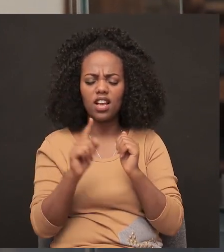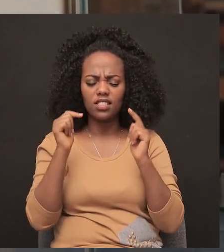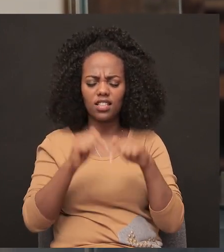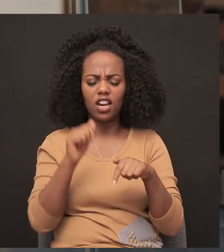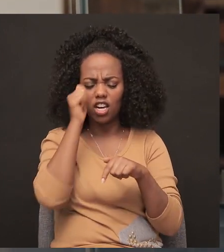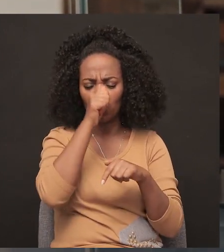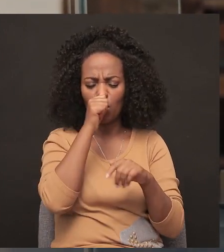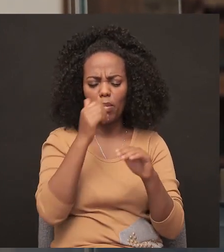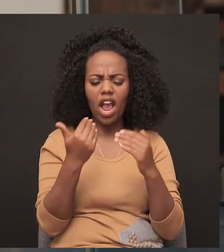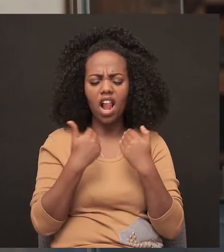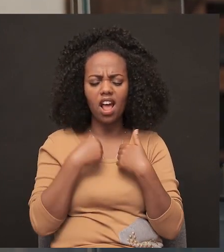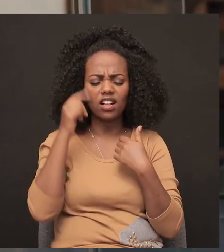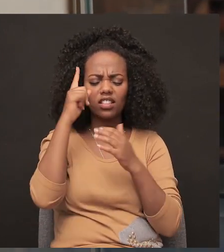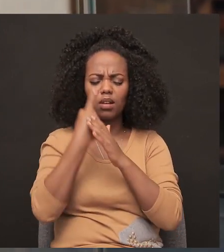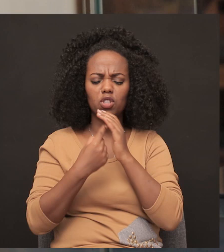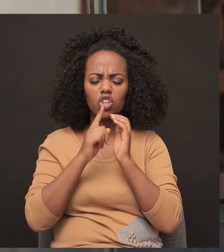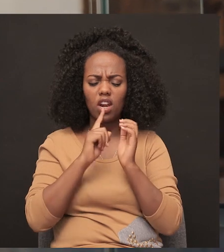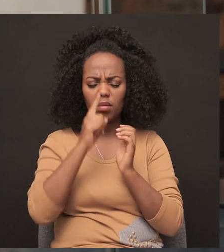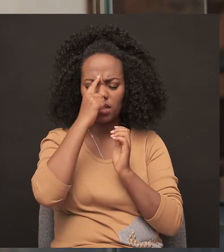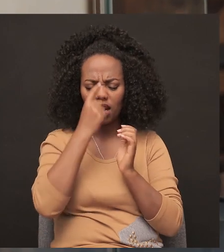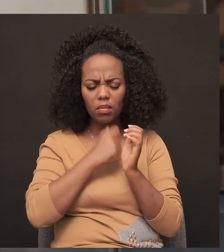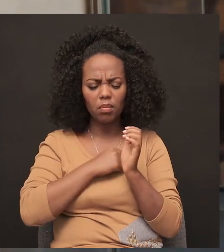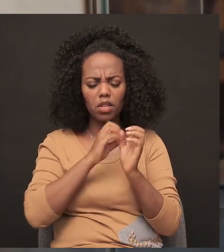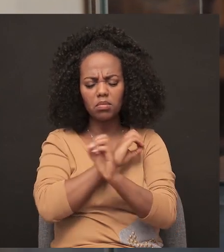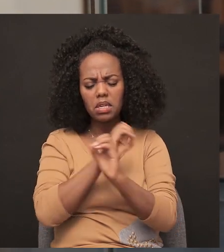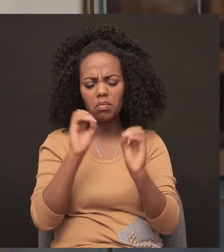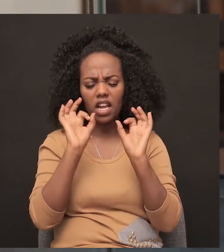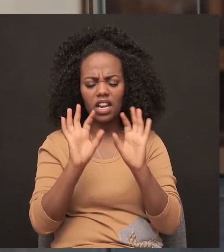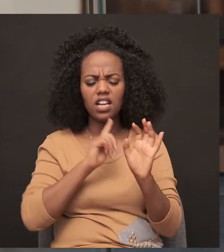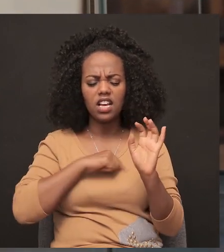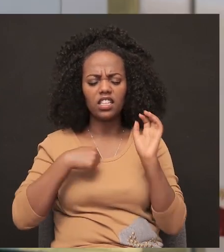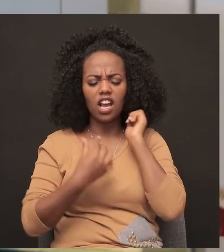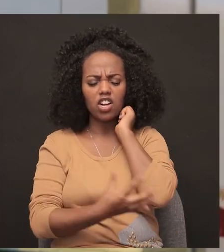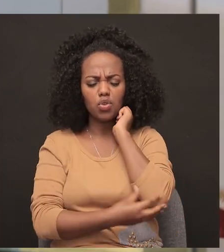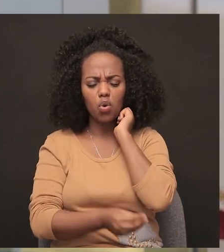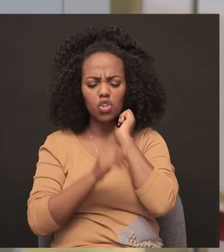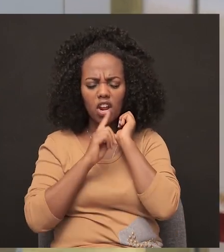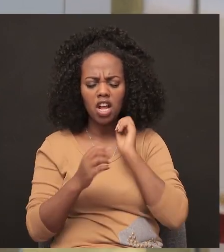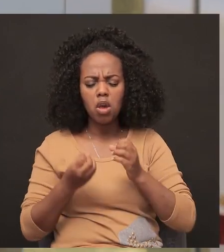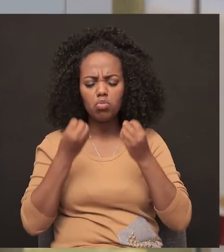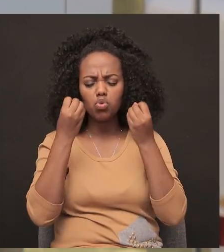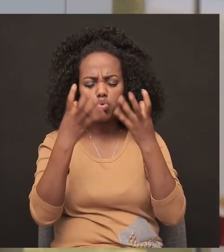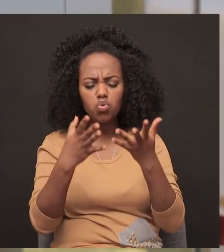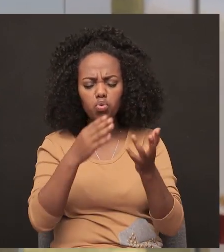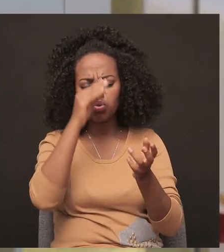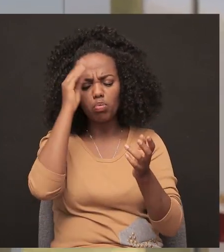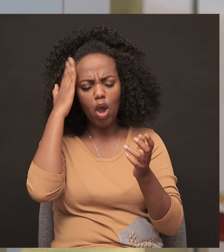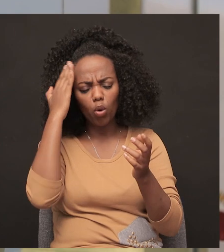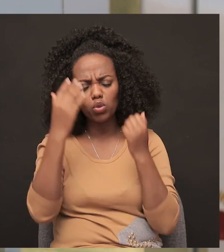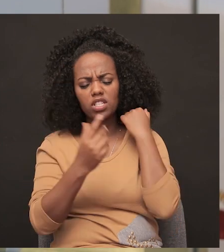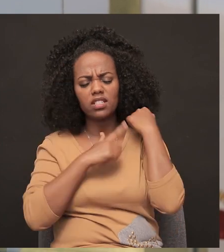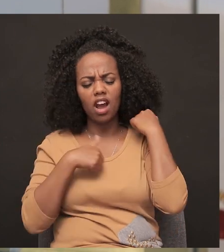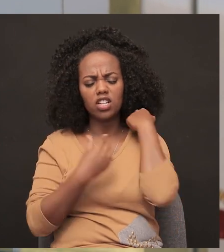ለኢትዮጵያ አንተ ብቻ ነህ ያለሃት ምን ታመንበት ምንም የለንም እኛ ድሆች ነን ብዙዎች የሚያውቁን በድህ ነታችን